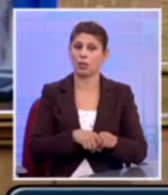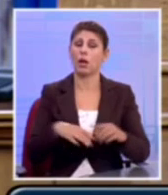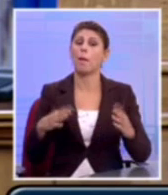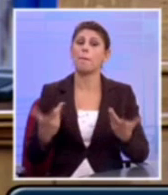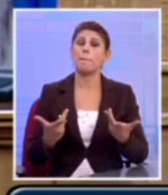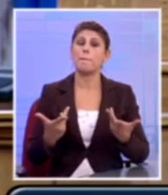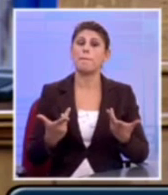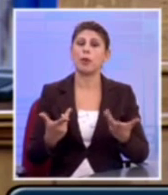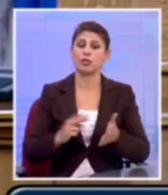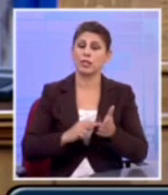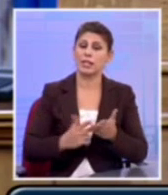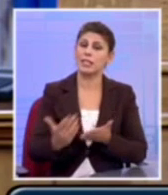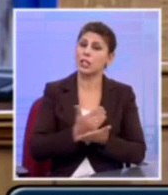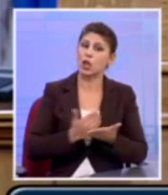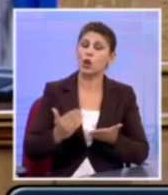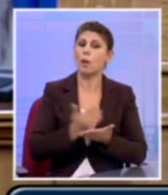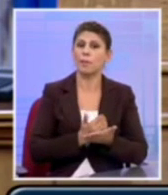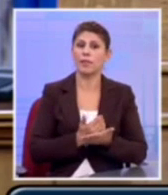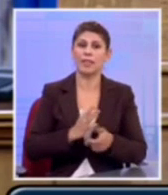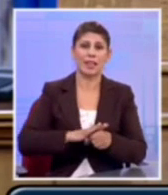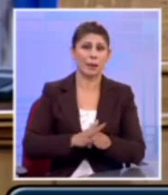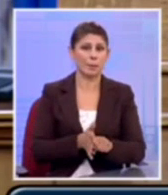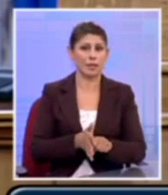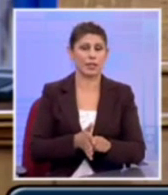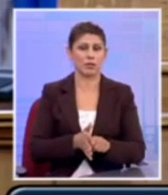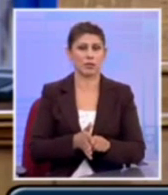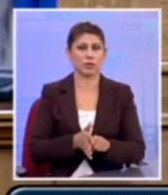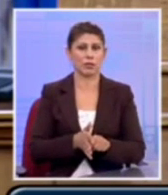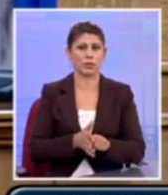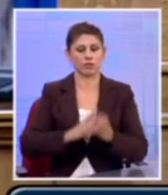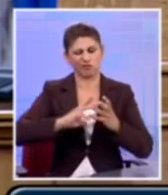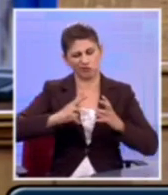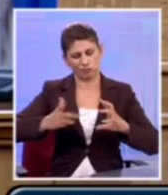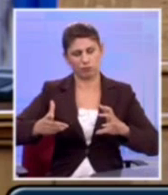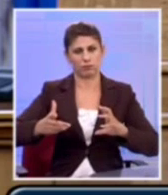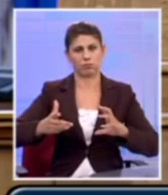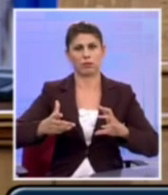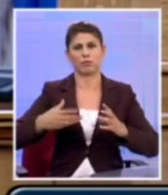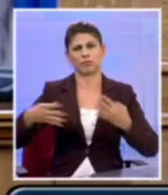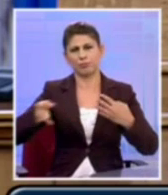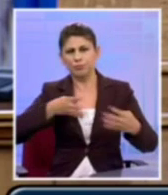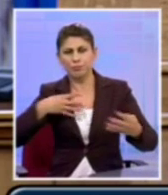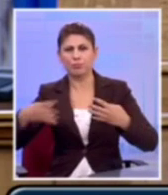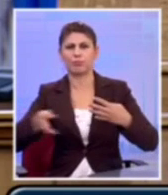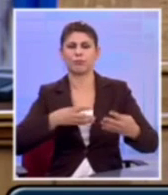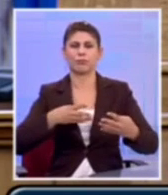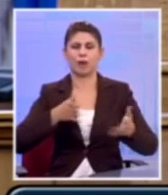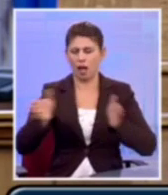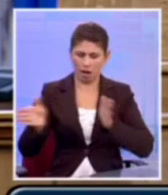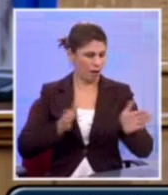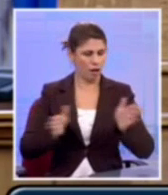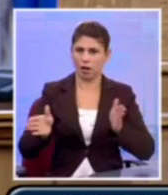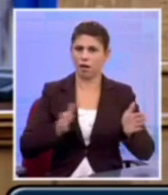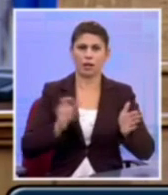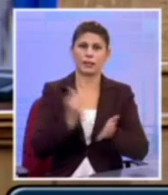πώς εξοικονομήθηκε και η πλήρης παραπληροφόρηση, παραπλάνηση από